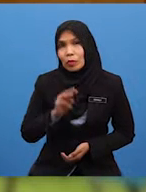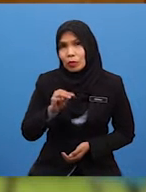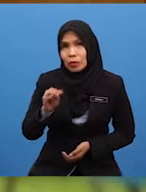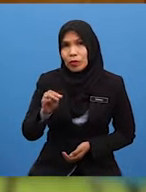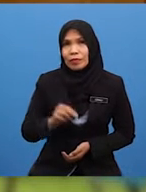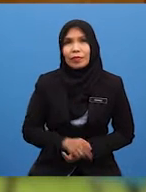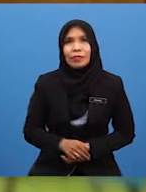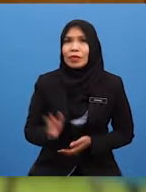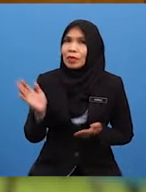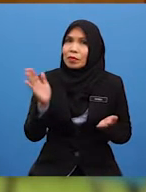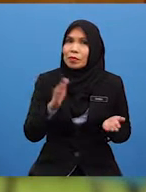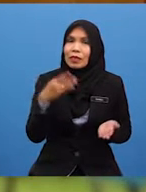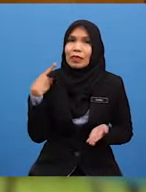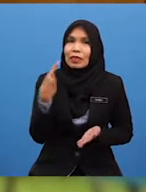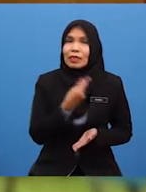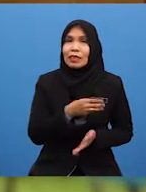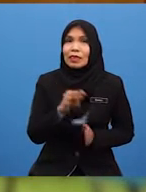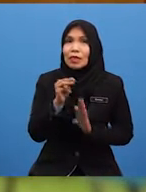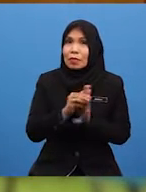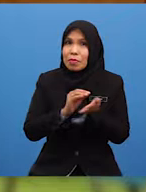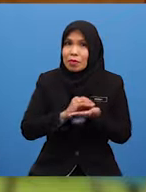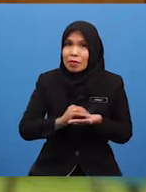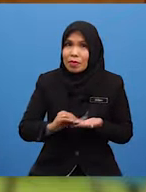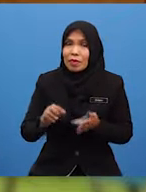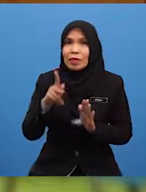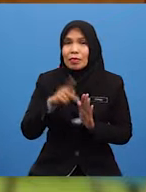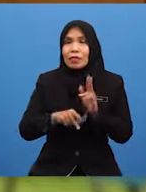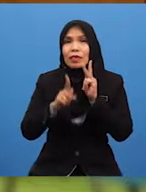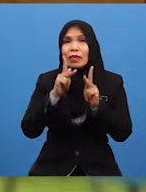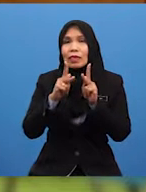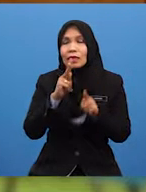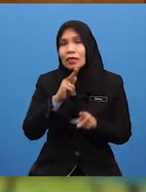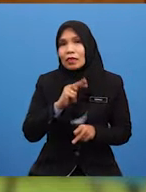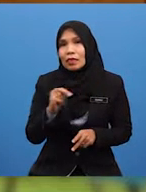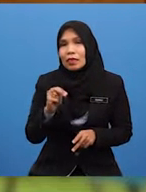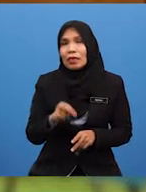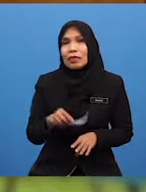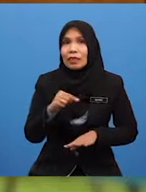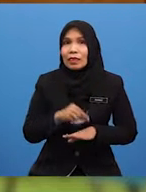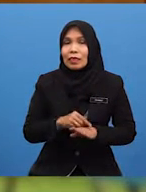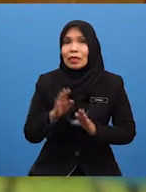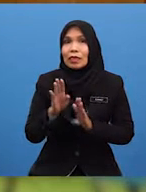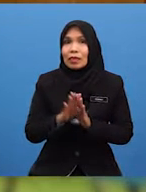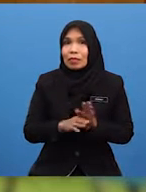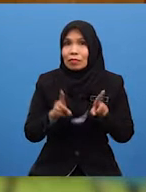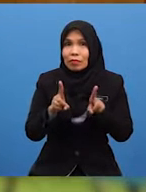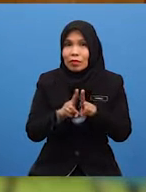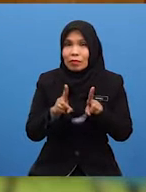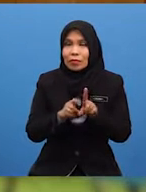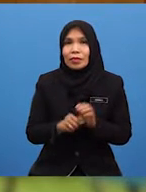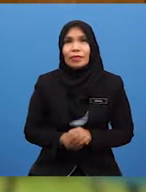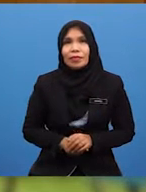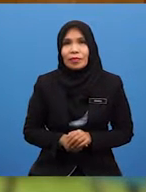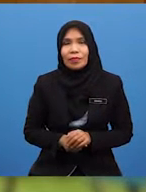Murid-murid, mari kita membrel perkataan ini bersama-sama. Perkataan